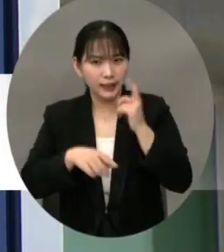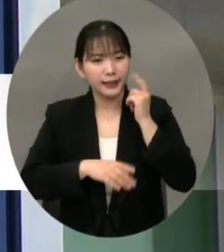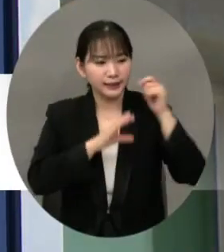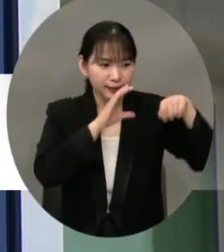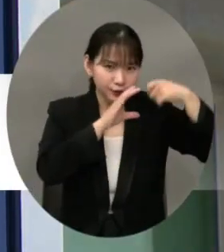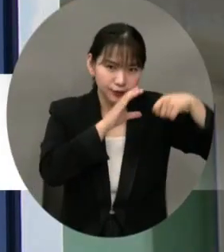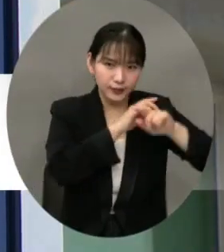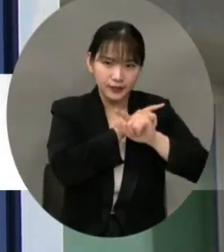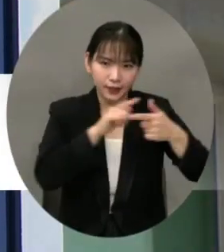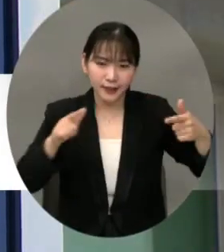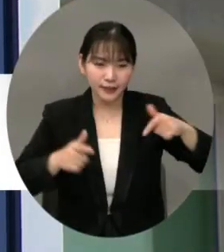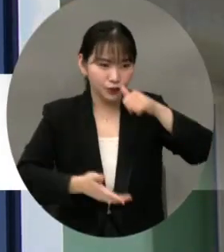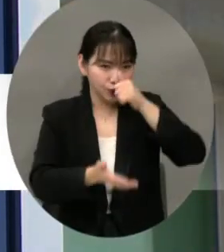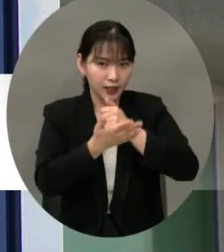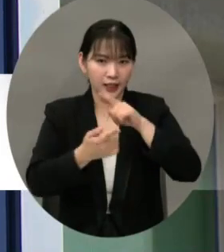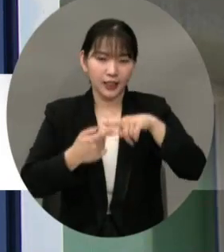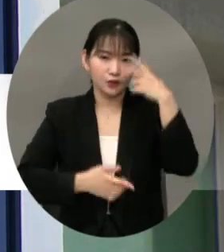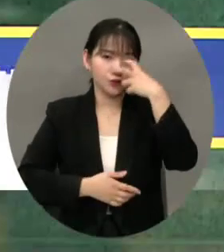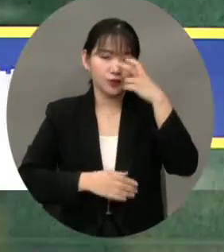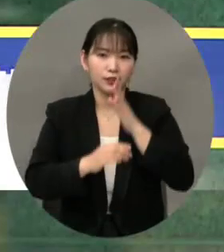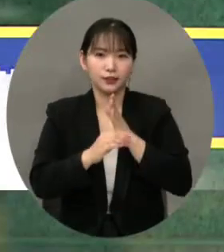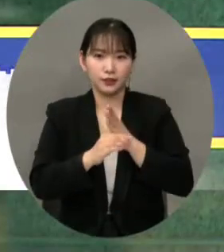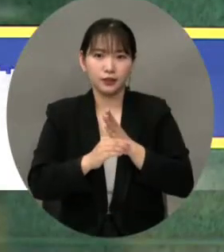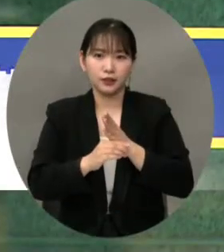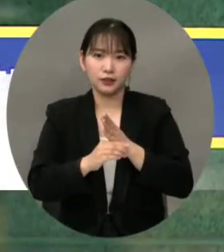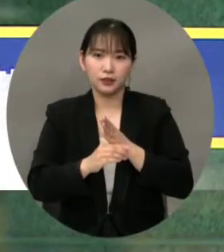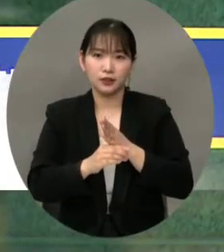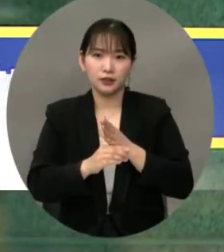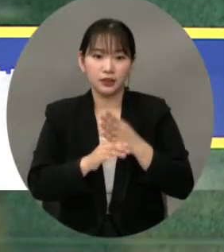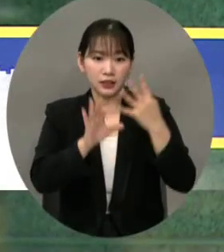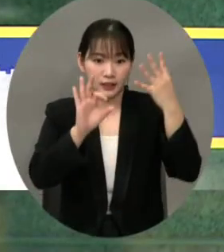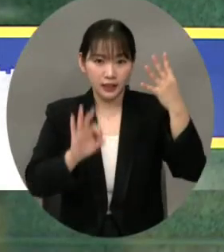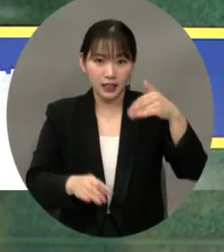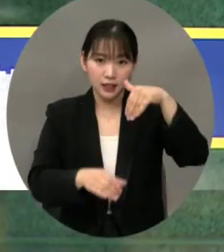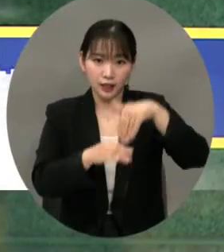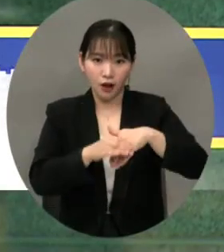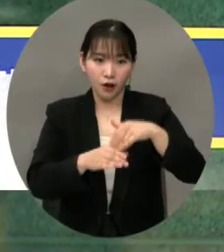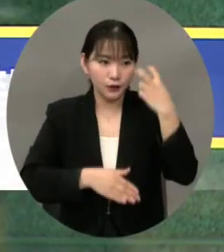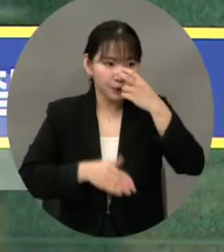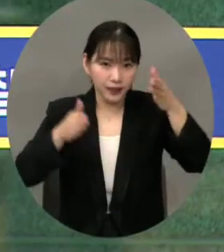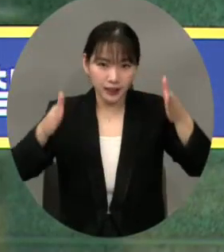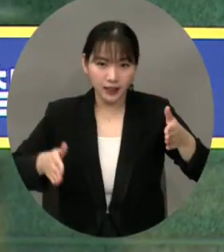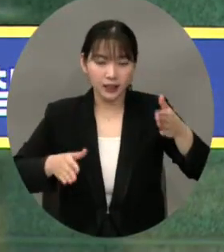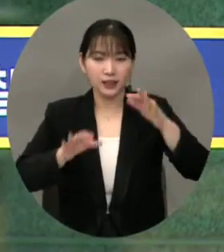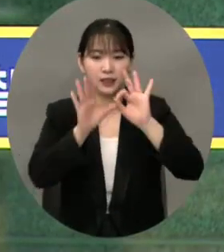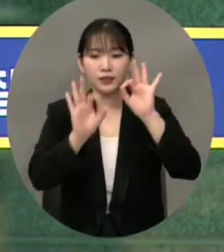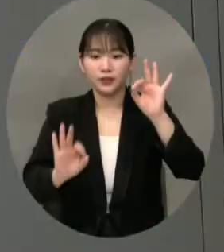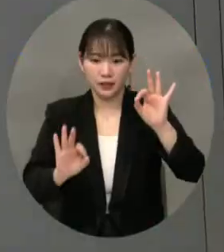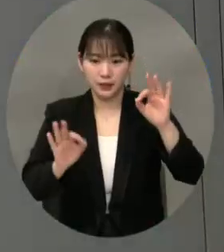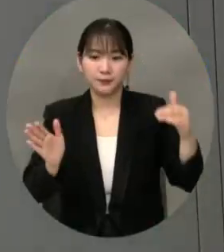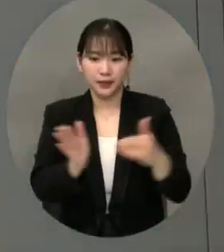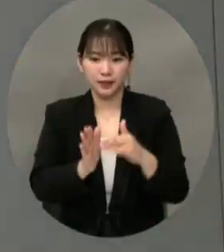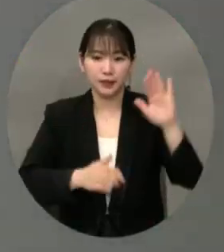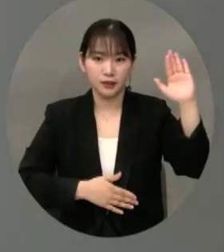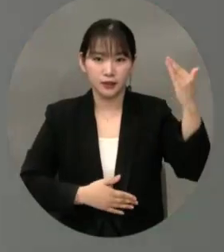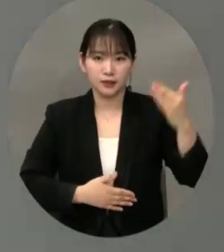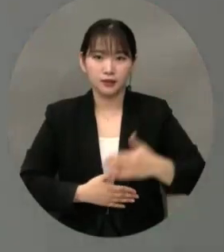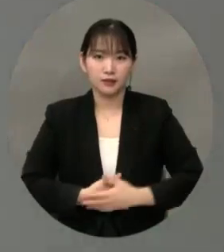허위사실 공표 등의 혐의에 대한 수사가 진행 중이며 40 총선의 공소시효는 오는 10월 10일